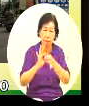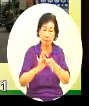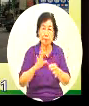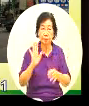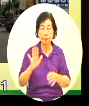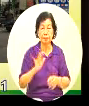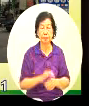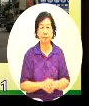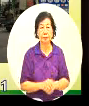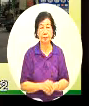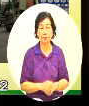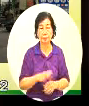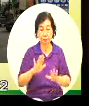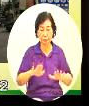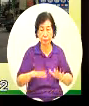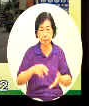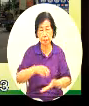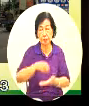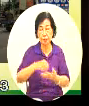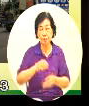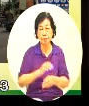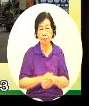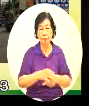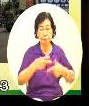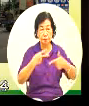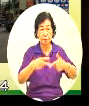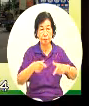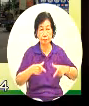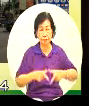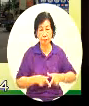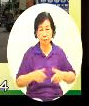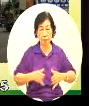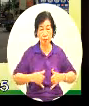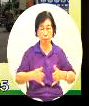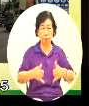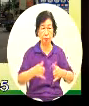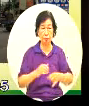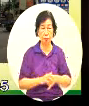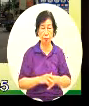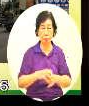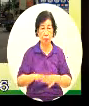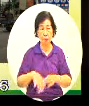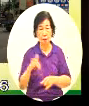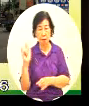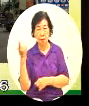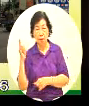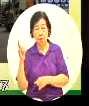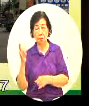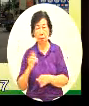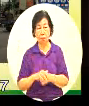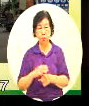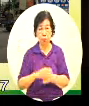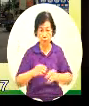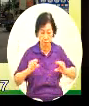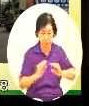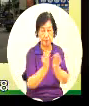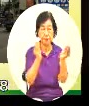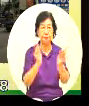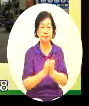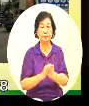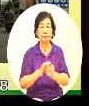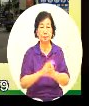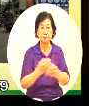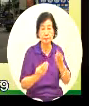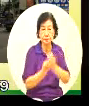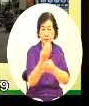讲，咱这人心路吼，已经啊单车路真久啊啦，吼啊车也足济，这产业啊真济拢伫啊中